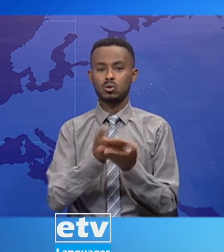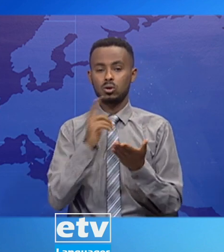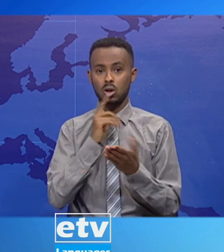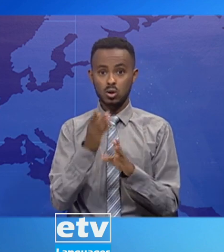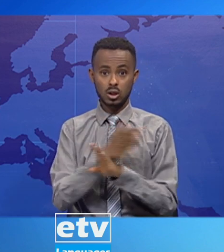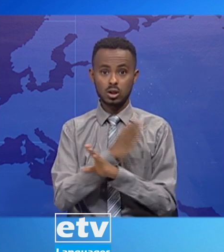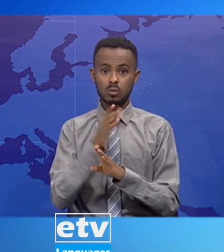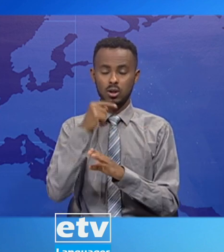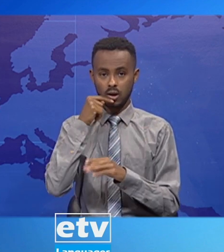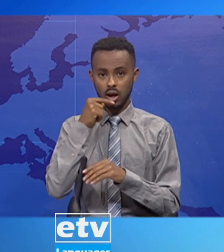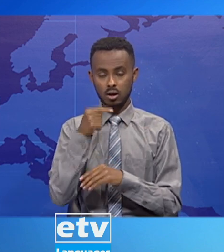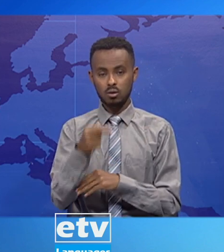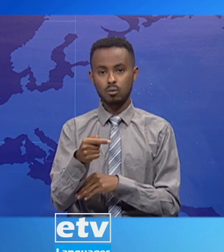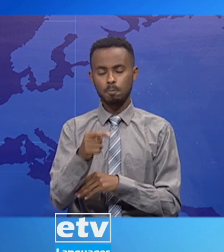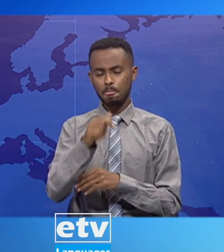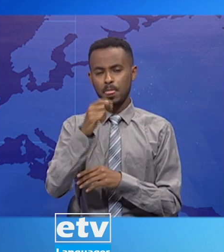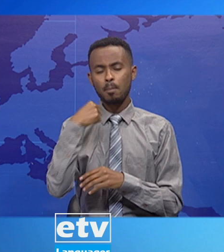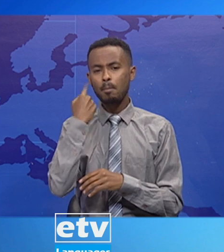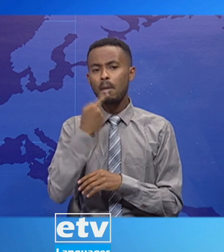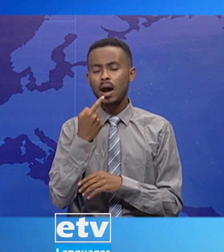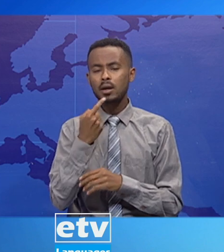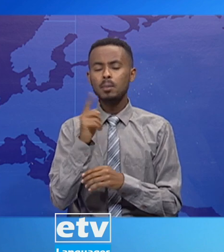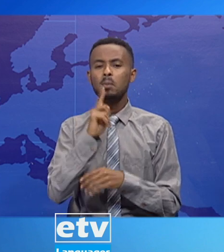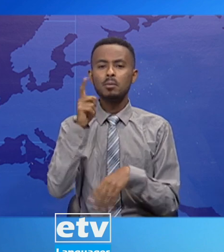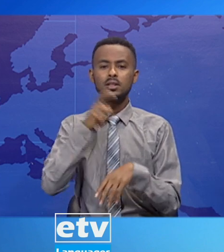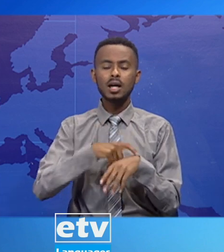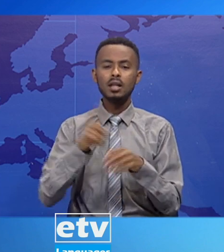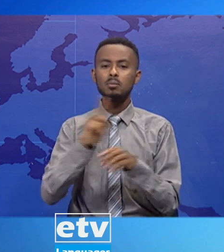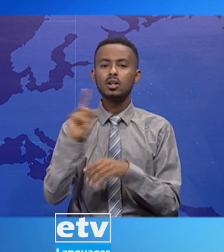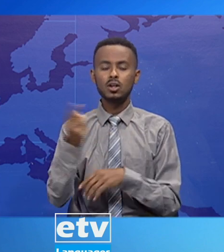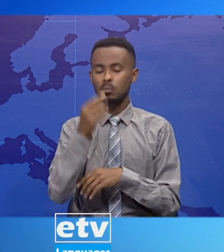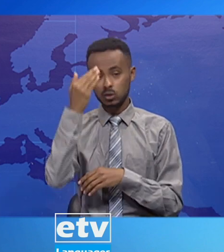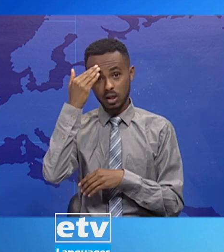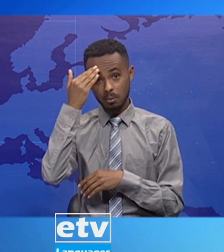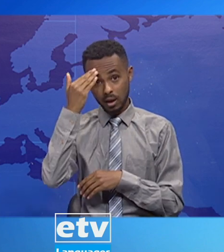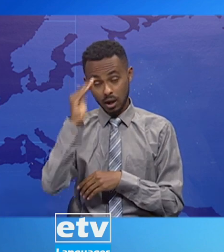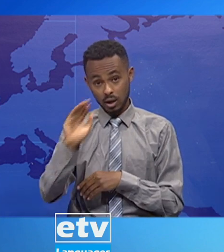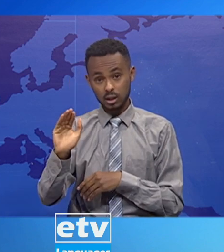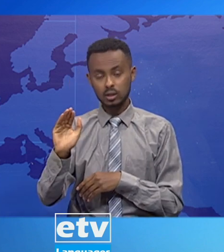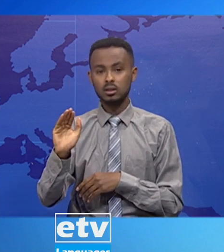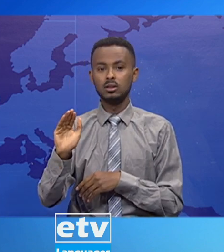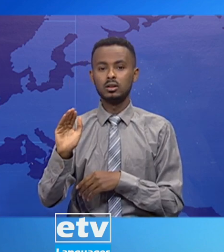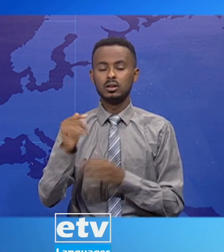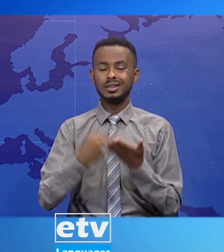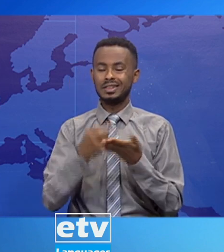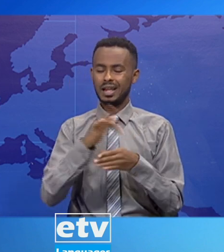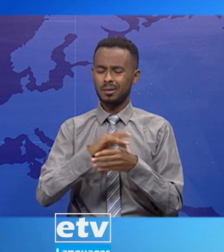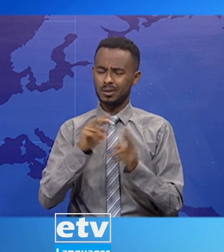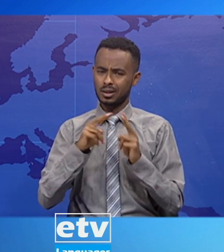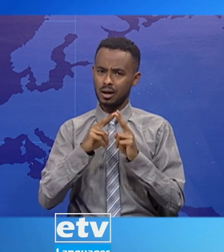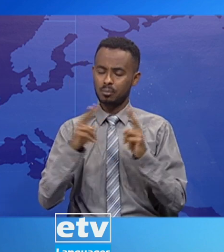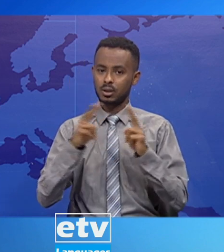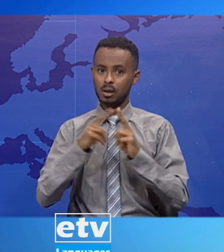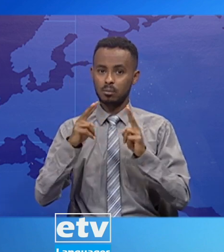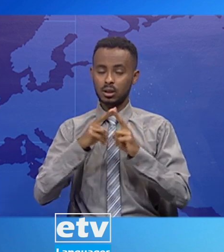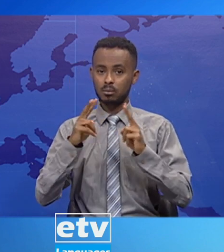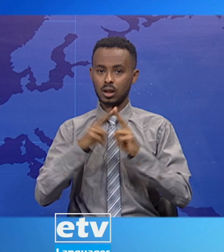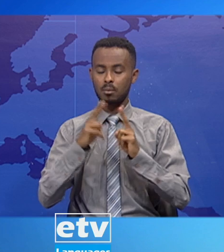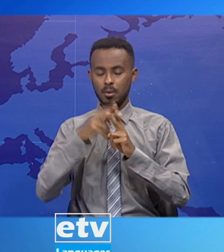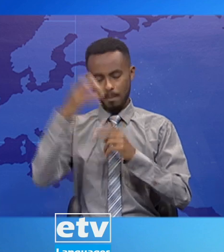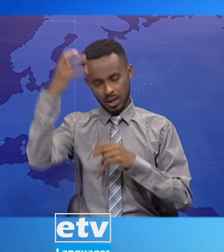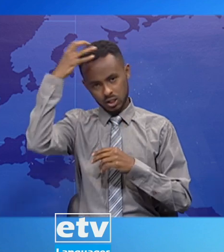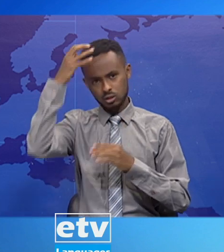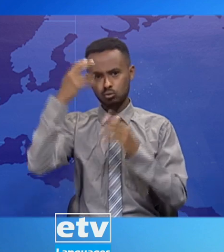ቀደም እንደተናገር ነው ማን በምን ሰዓት ምን እንደሚሆን ስለማይታወቅ እዚህ ላይ በጣም